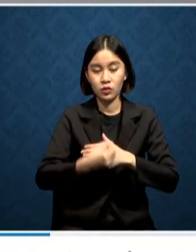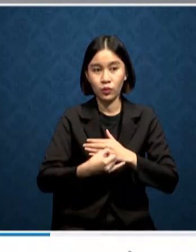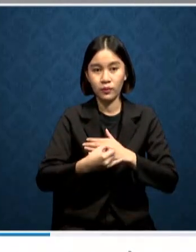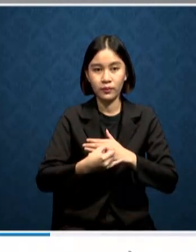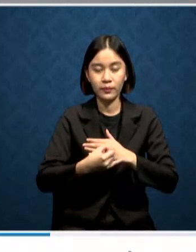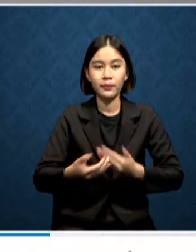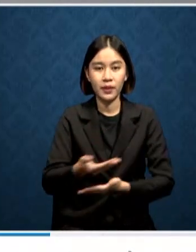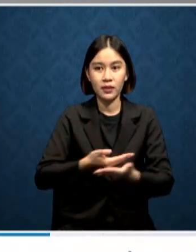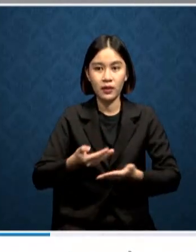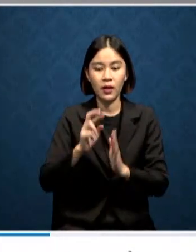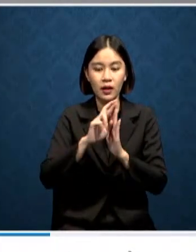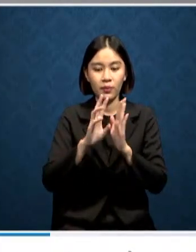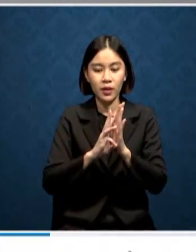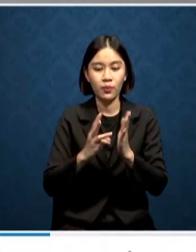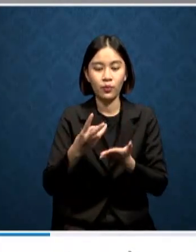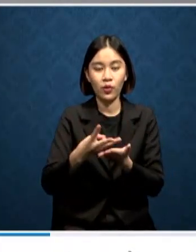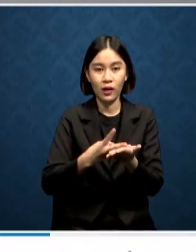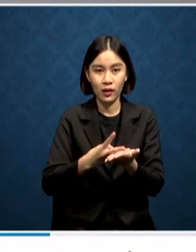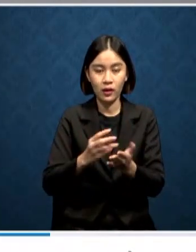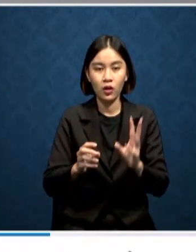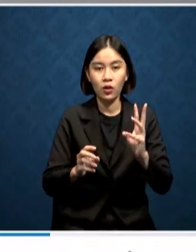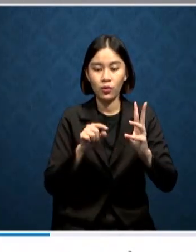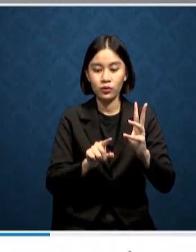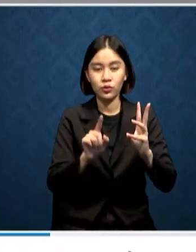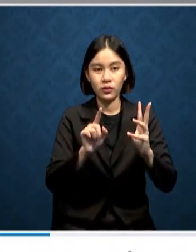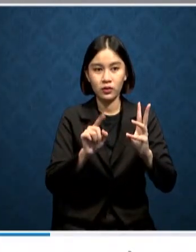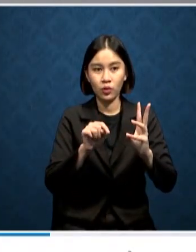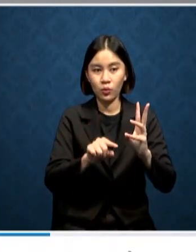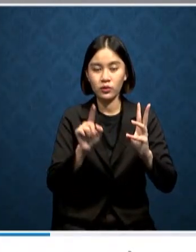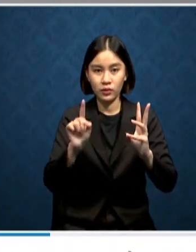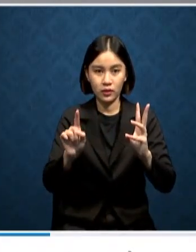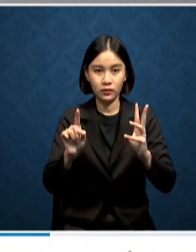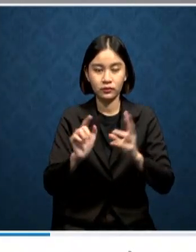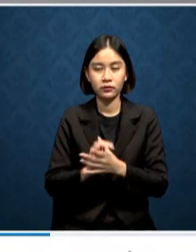จบการพิจารณาระเบียบวาระที่ 6.1 ครับ